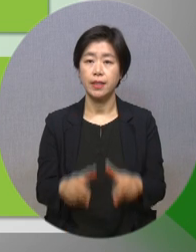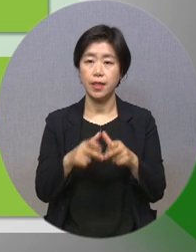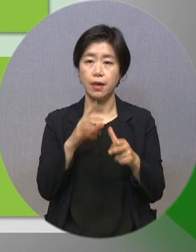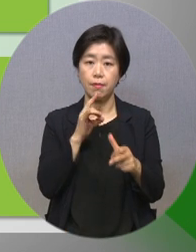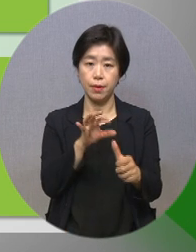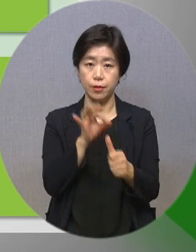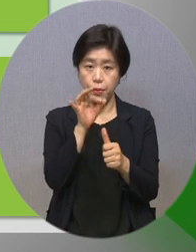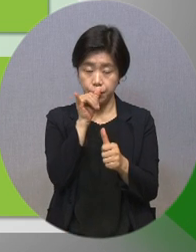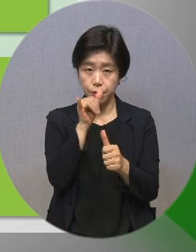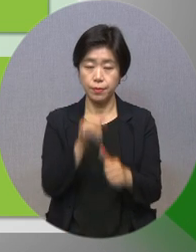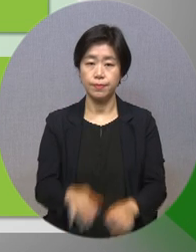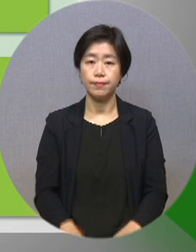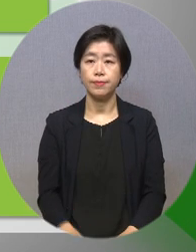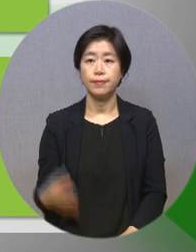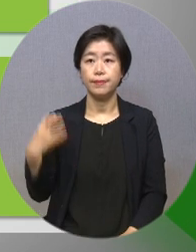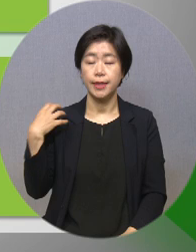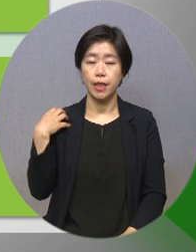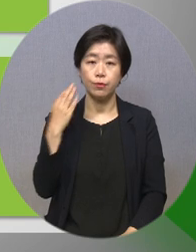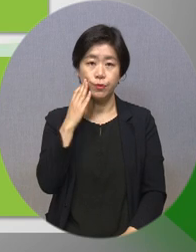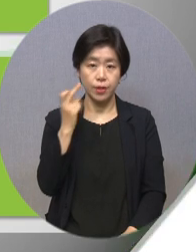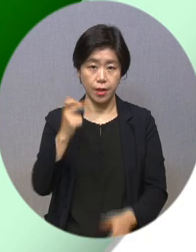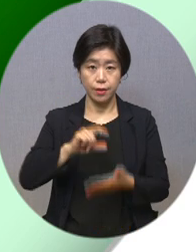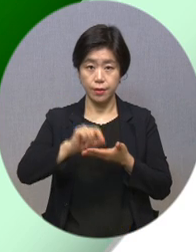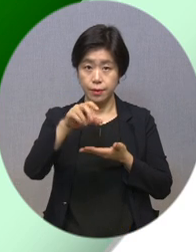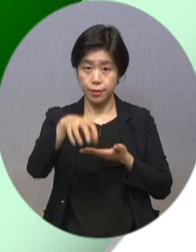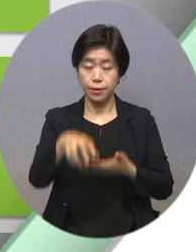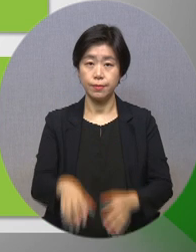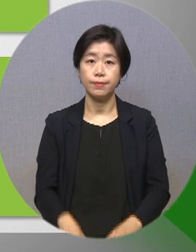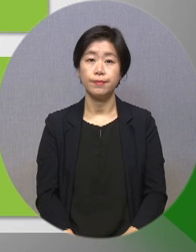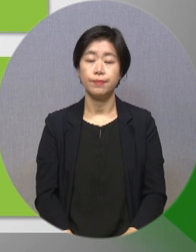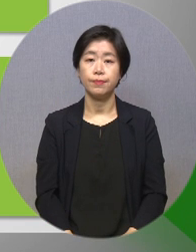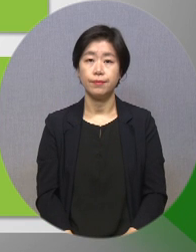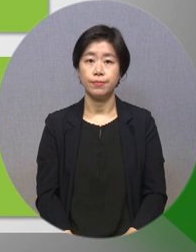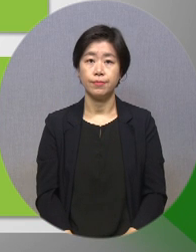채용하며 담당지사는 울산지사입니다.